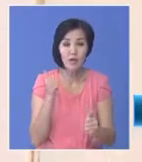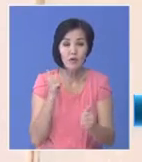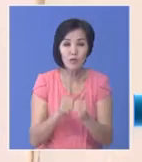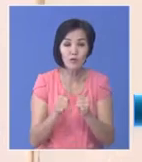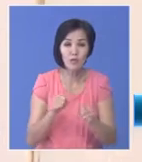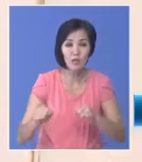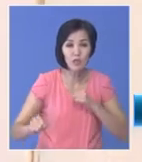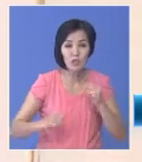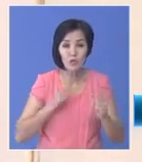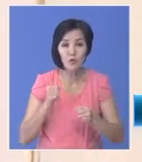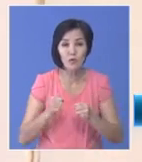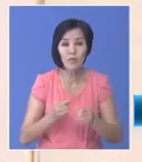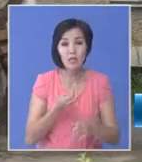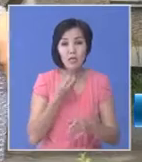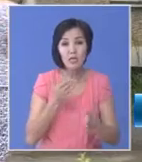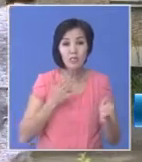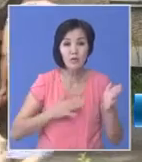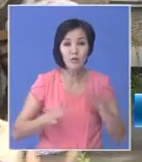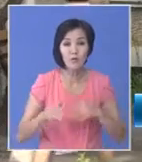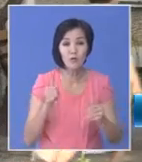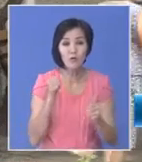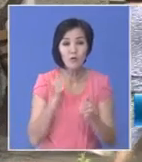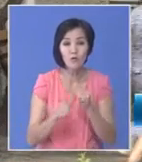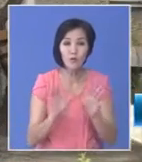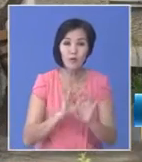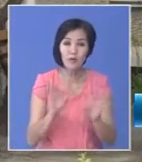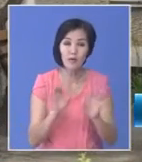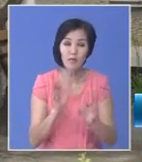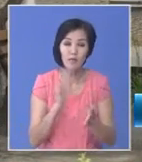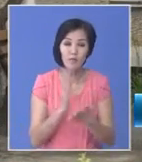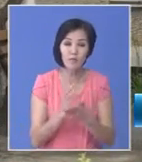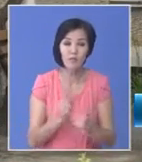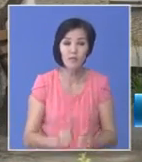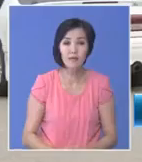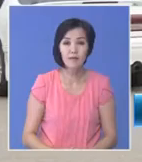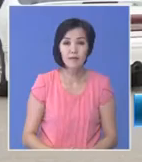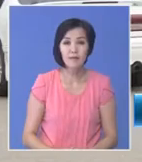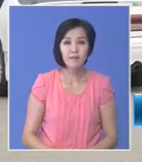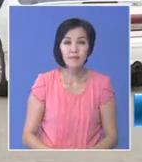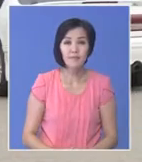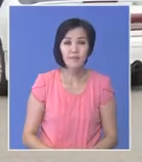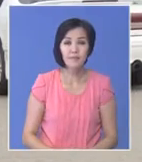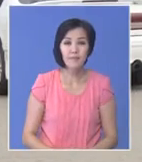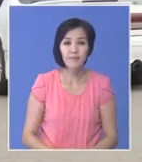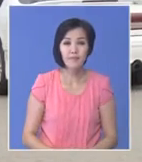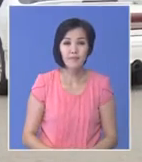мен жақсы көңіл күй екенін үнемі айтып отырады. Тоғжан Жалғасбекқызы, Айдос Қалиев, Жетісу телеарнасы.